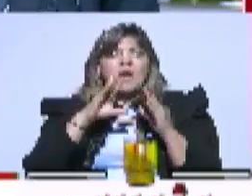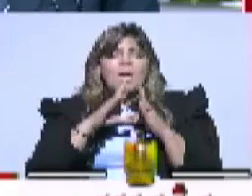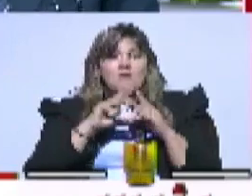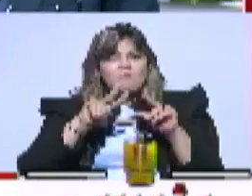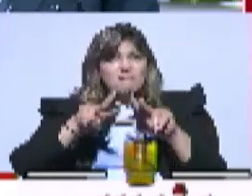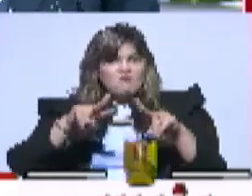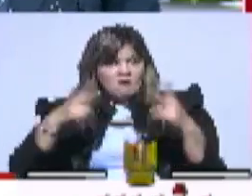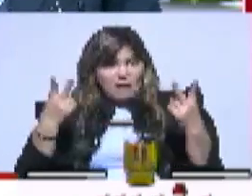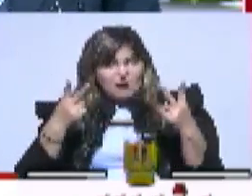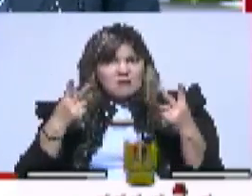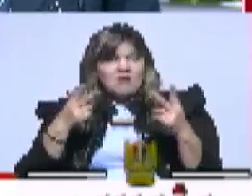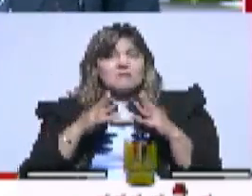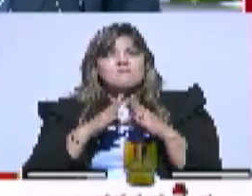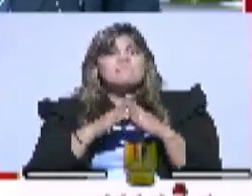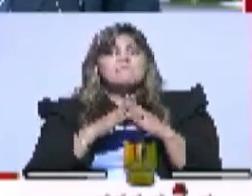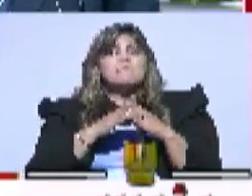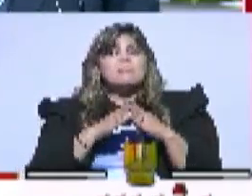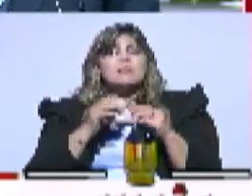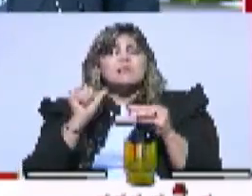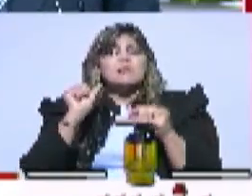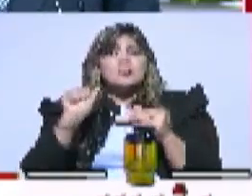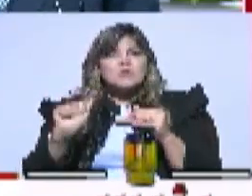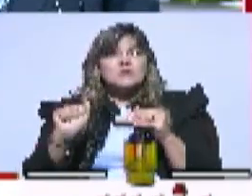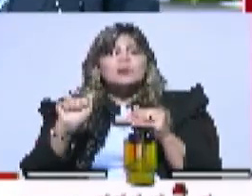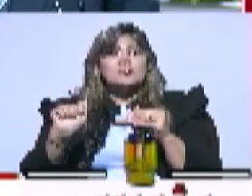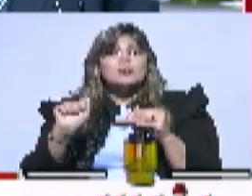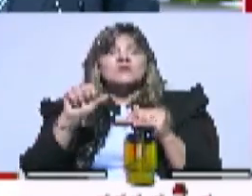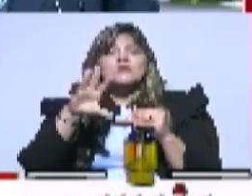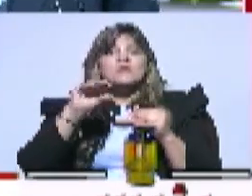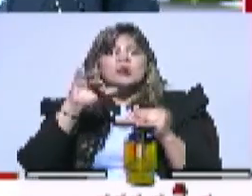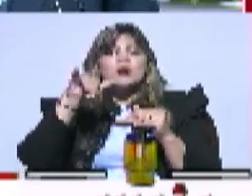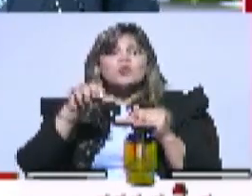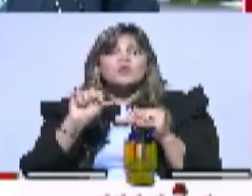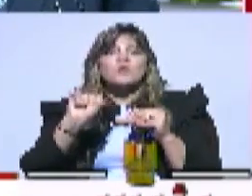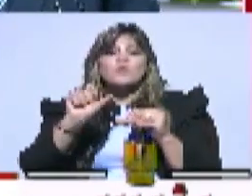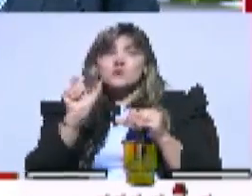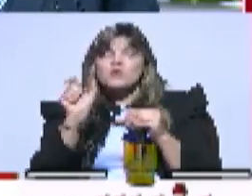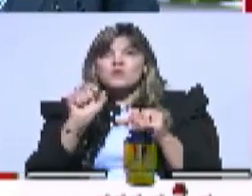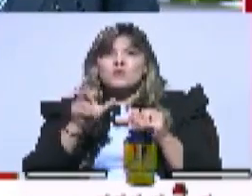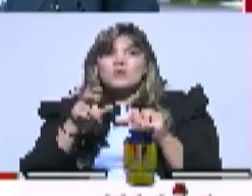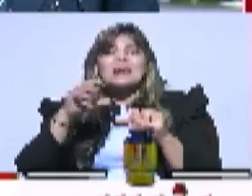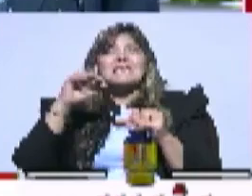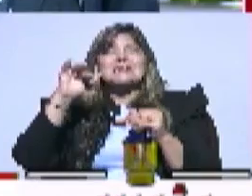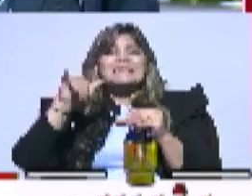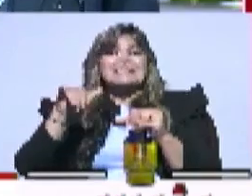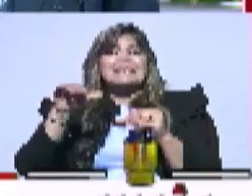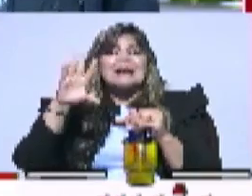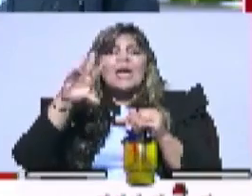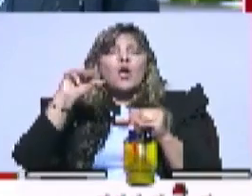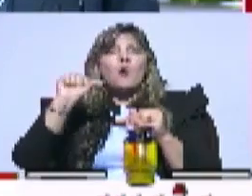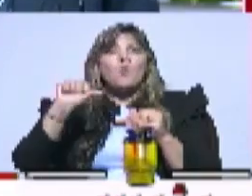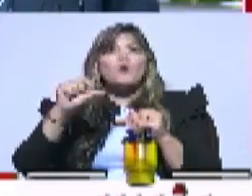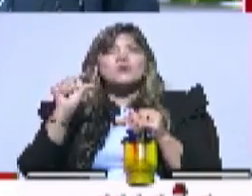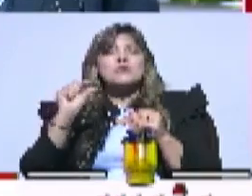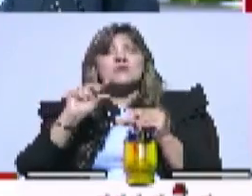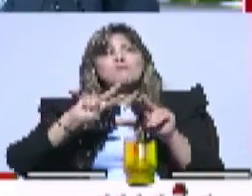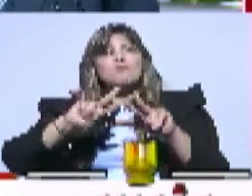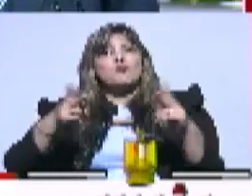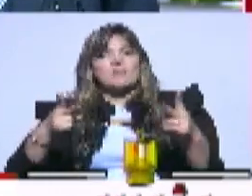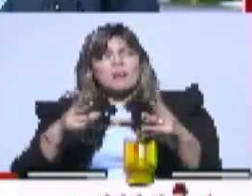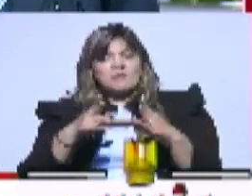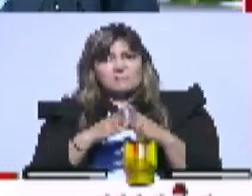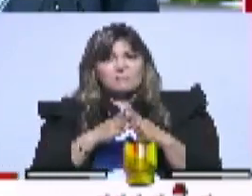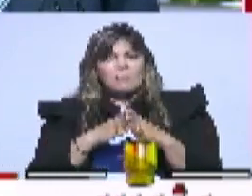طبعا. وبالتالي الكلام ده لابد ان يؤخذ على محمل الجد، ولابد ان